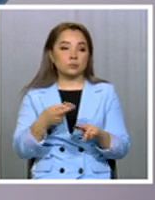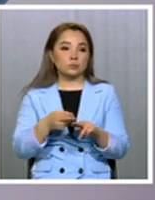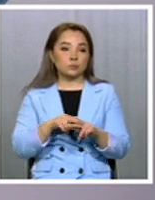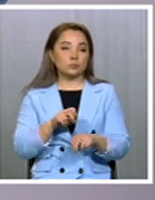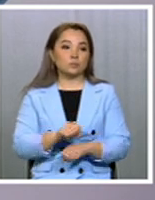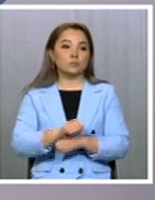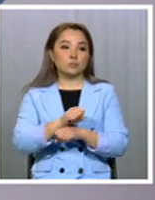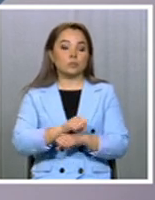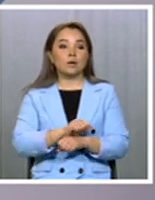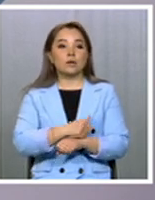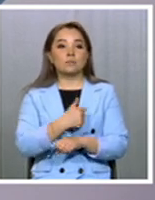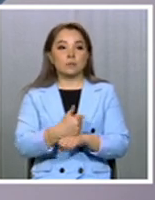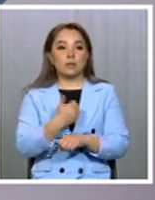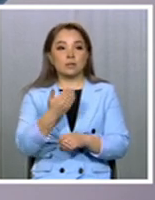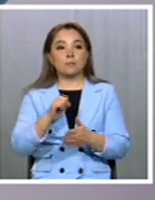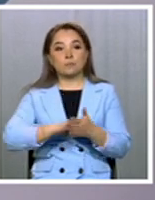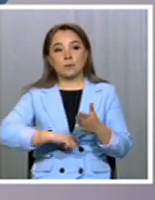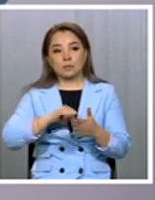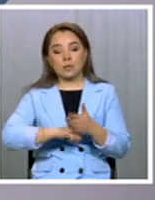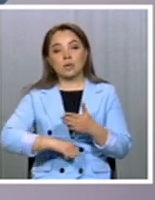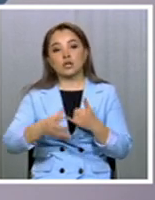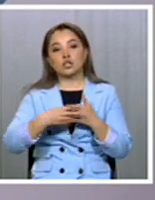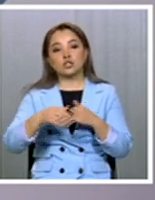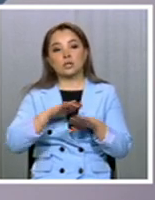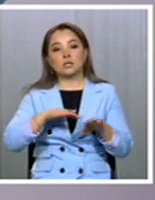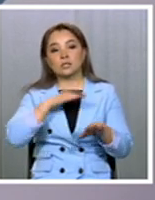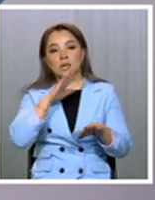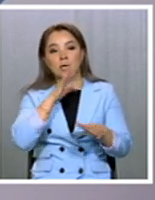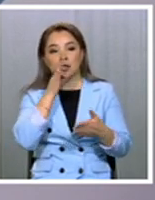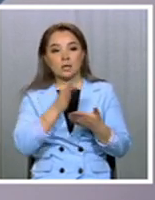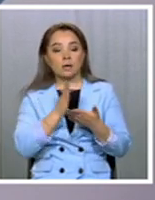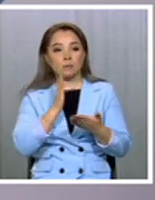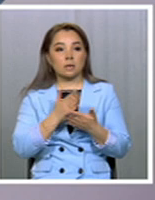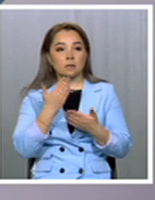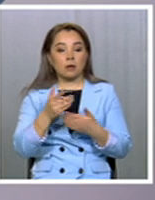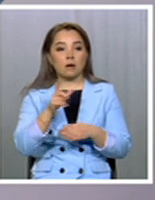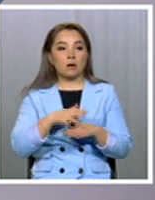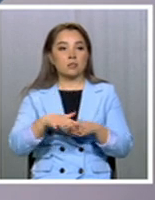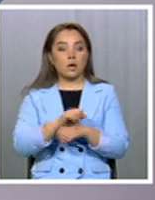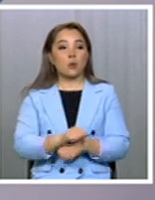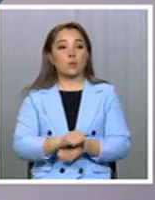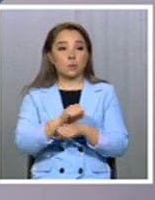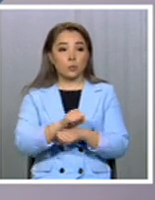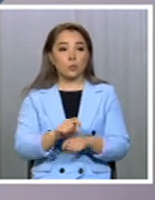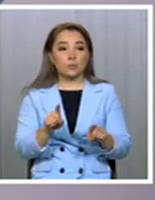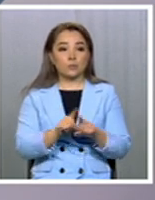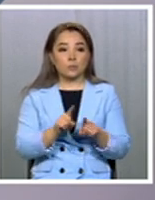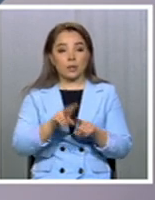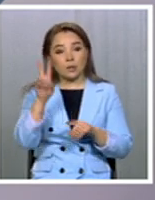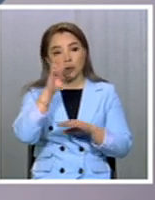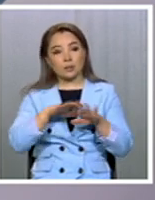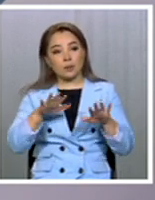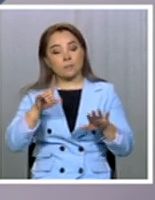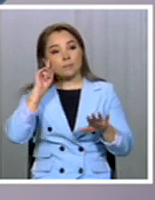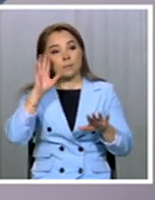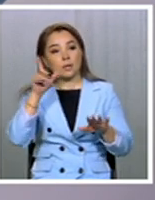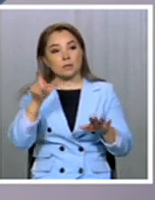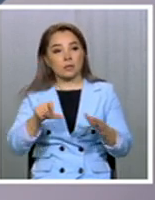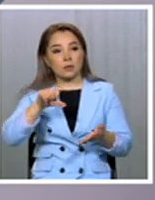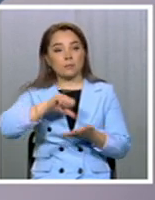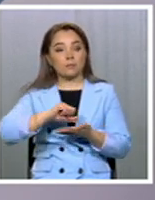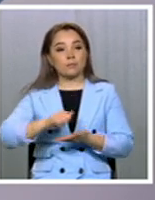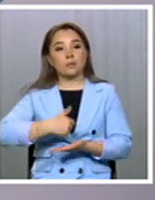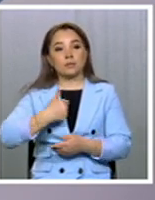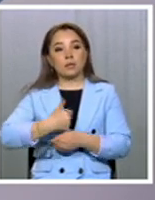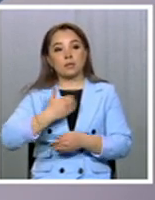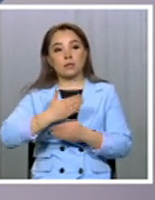көтерілістің басты себебі жердің жетіспеушілігі еді. Халық көтерілісін елге белгілі беделді